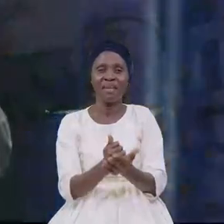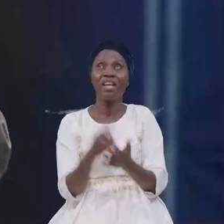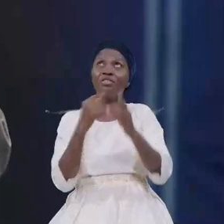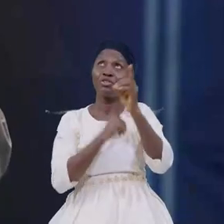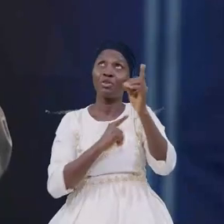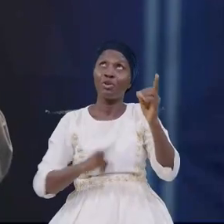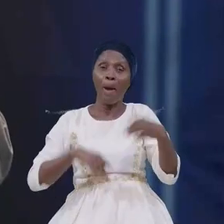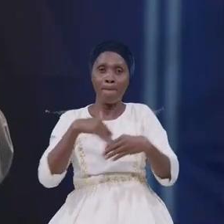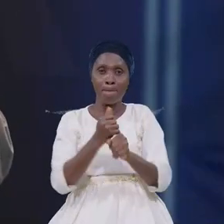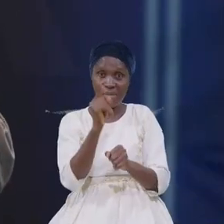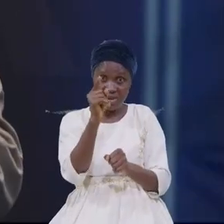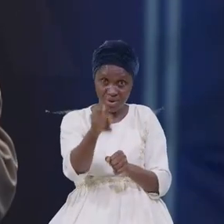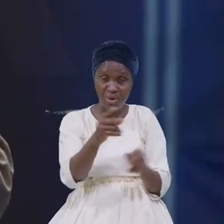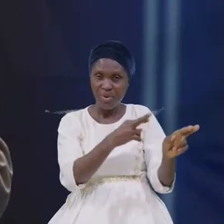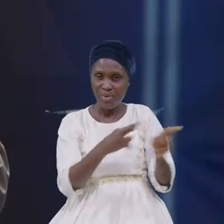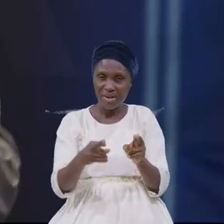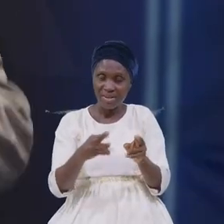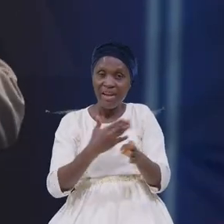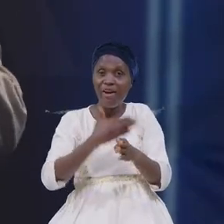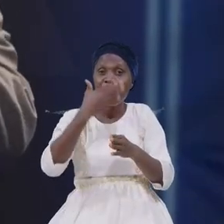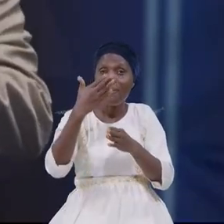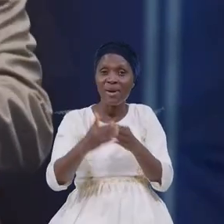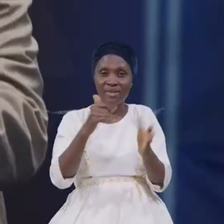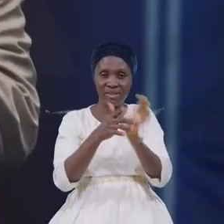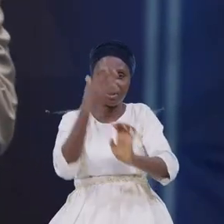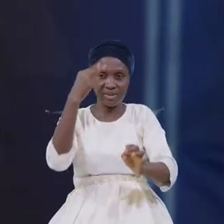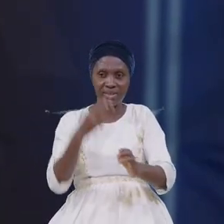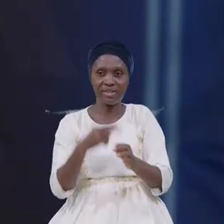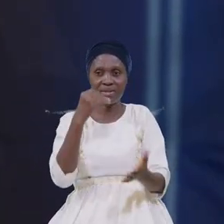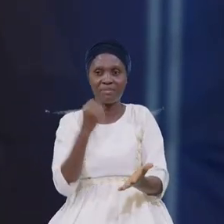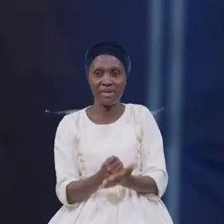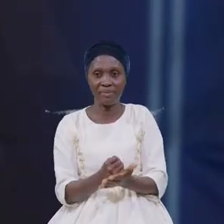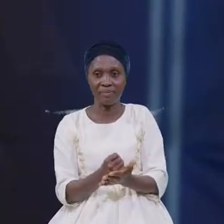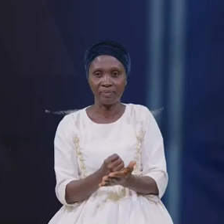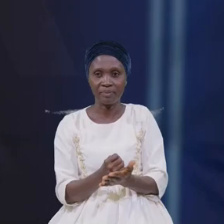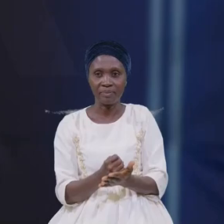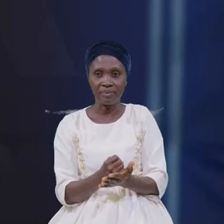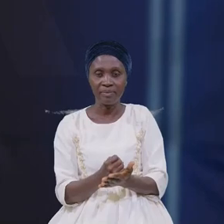Que le Seigneur vous rende totalement prêt au nom de Jésus.